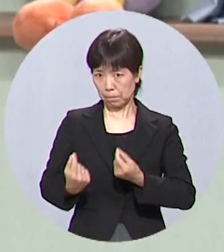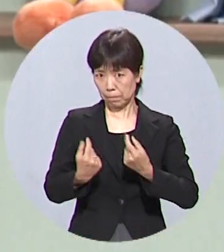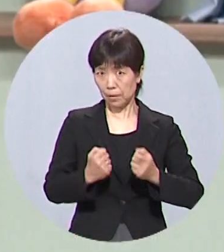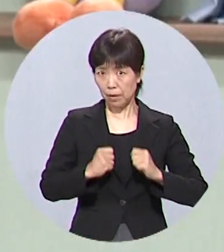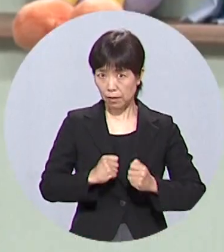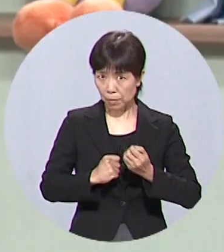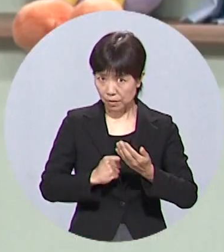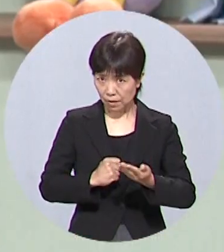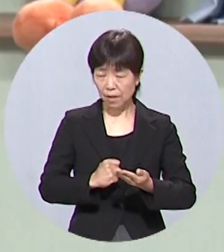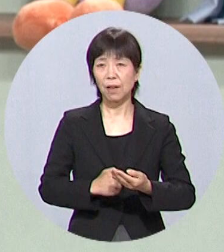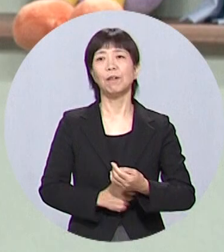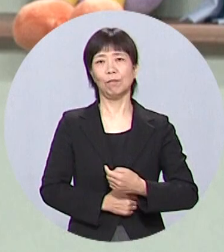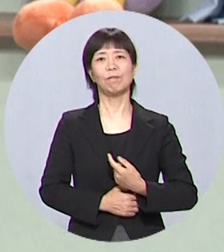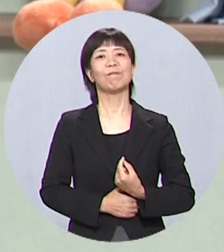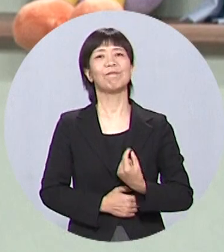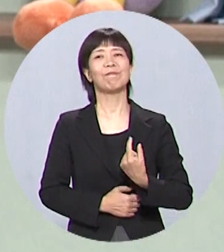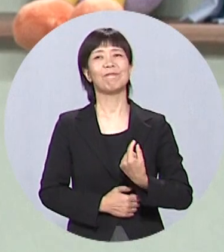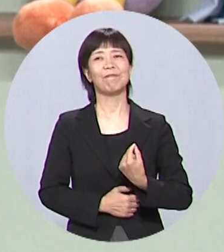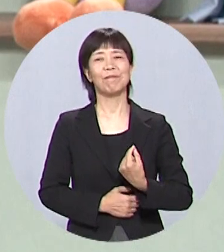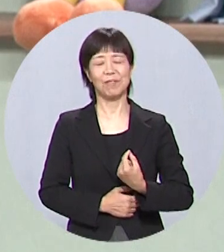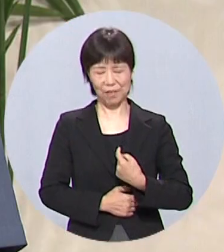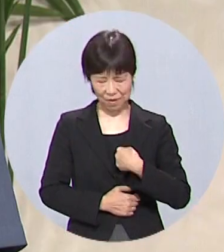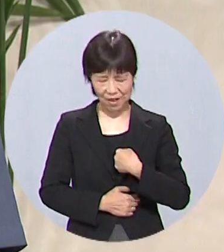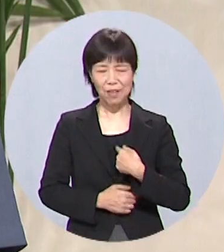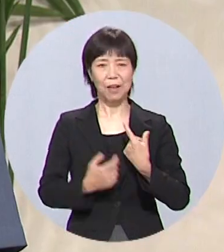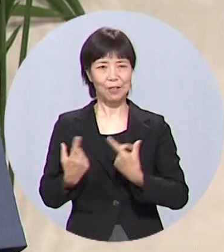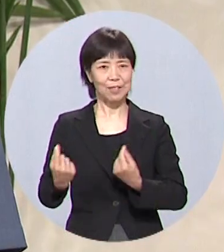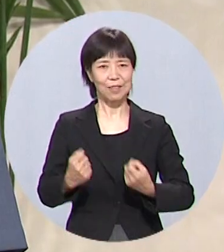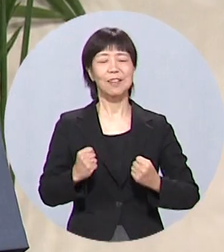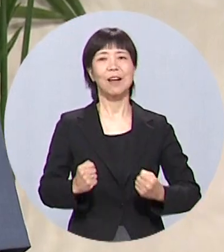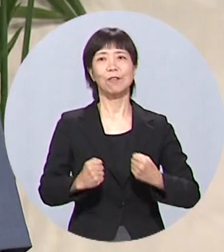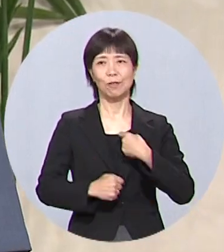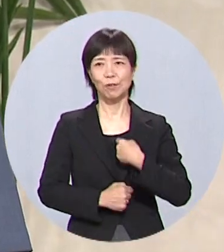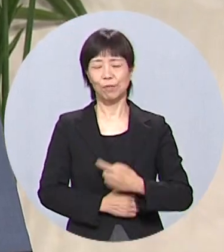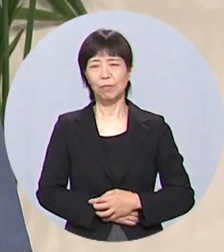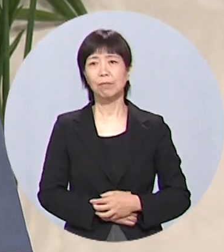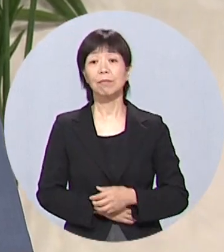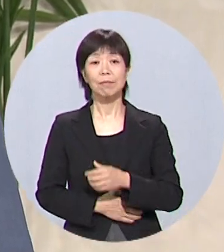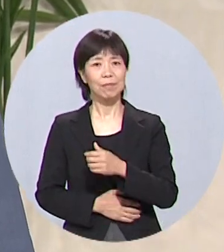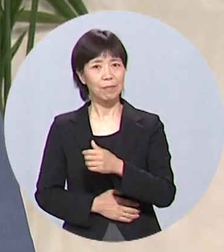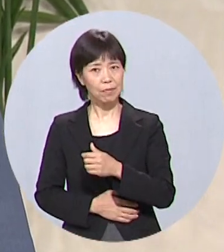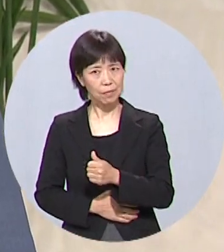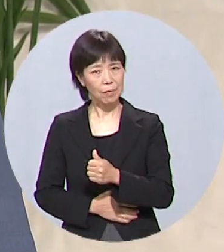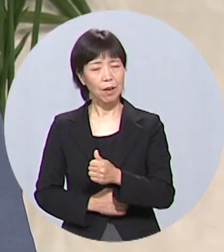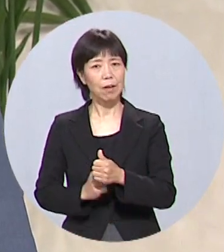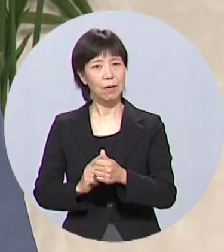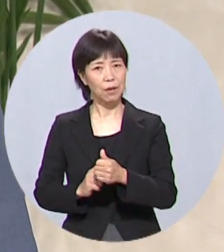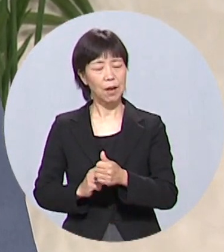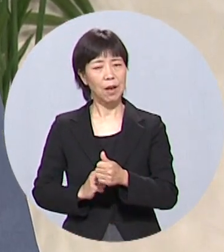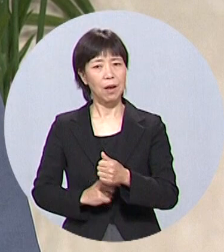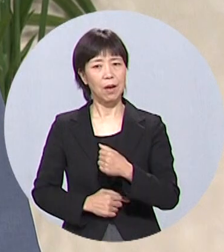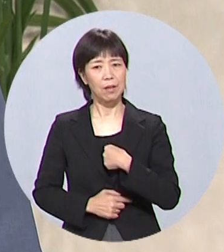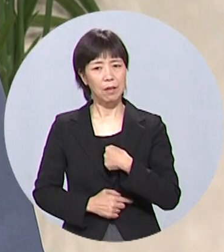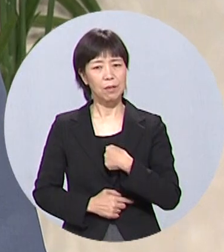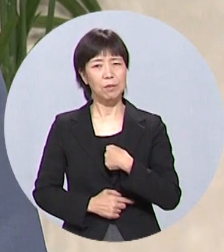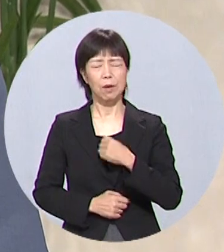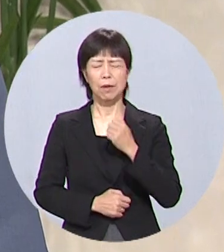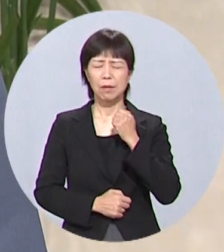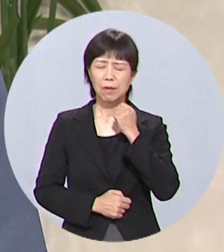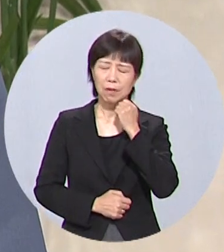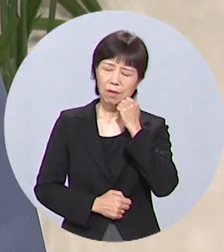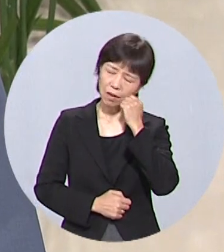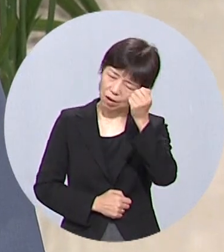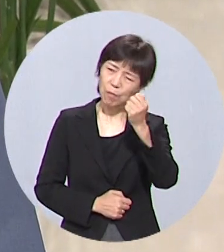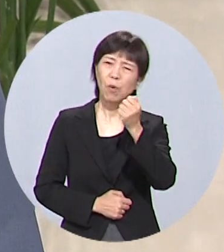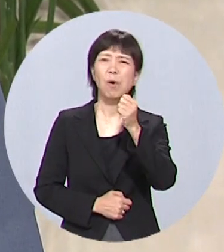よ、ちゃんと時間を。はい、小堺さんと違って。 あら、何か 含みがあれなんですよ、寝過ごしちゃって、